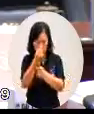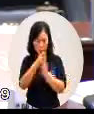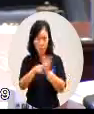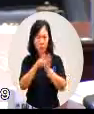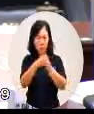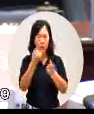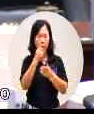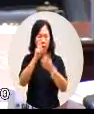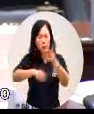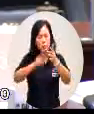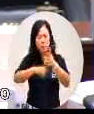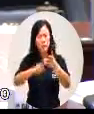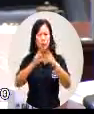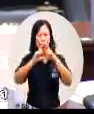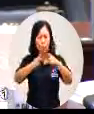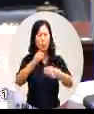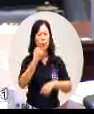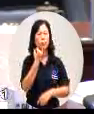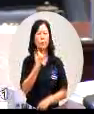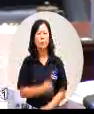个扼要的回复哈。